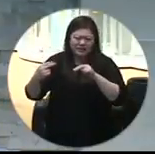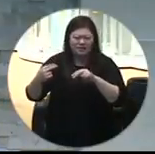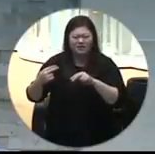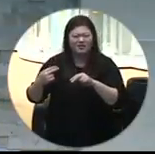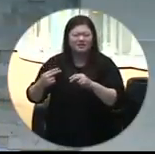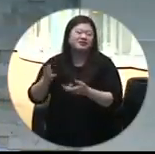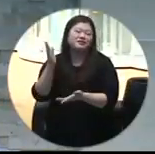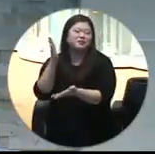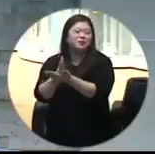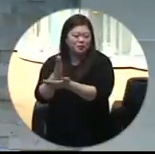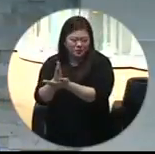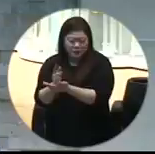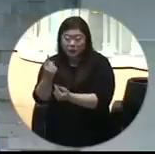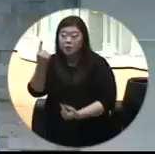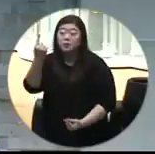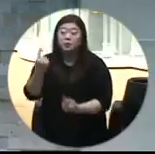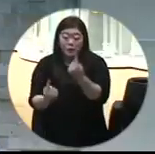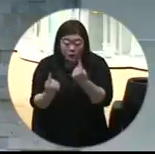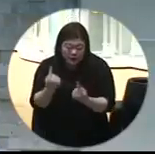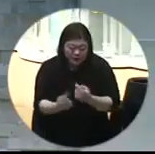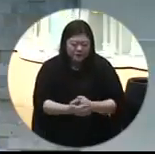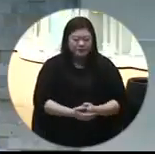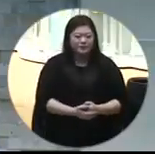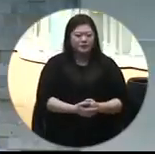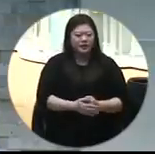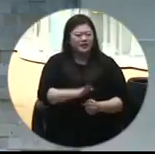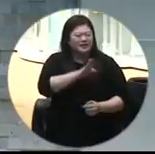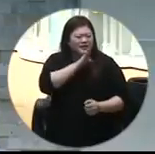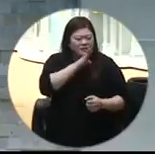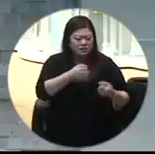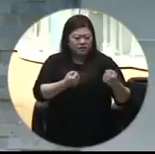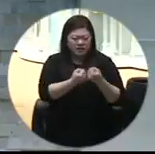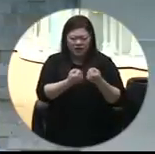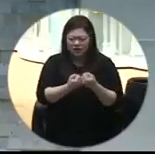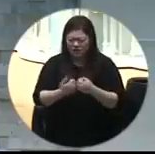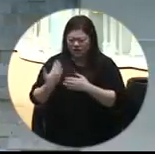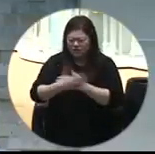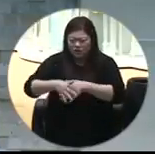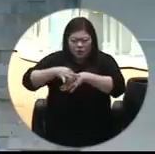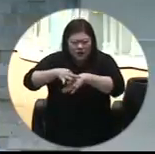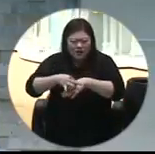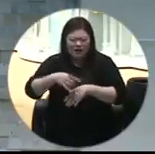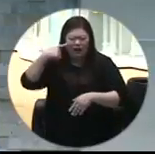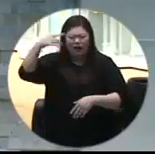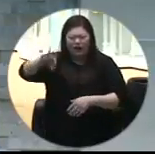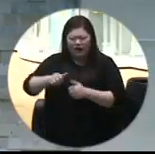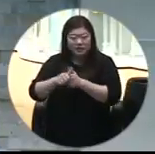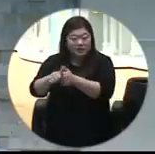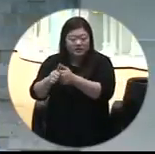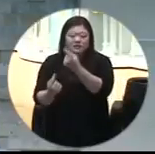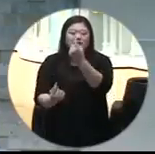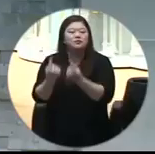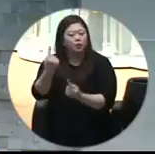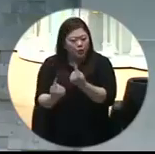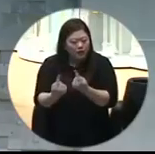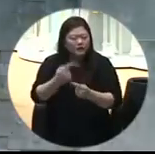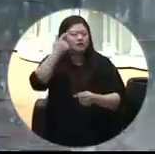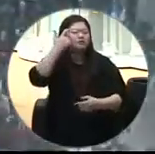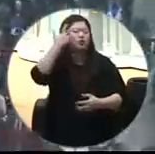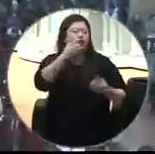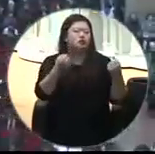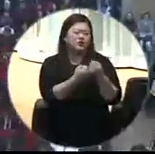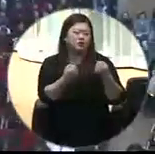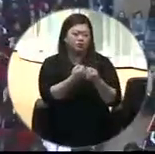그게 아니라 정말로 싸워야 될 본질적인 싸움 이게 뭐냐? 영적